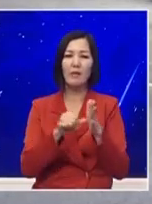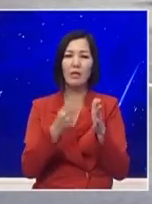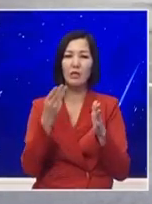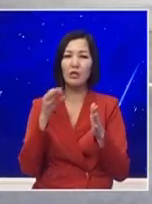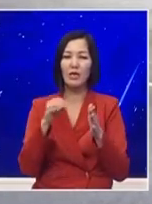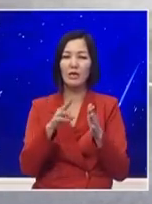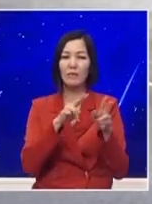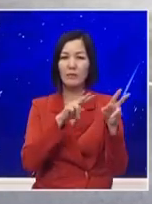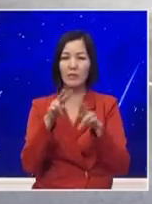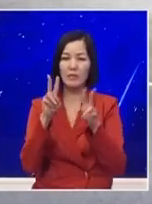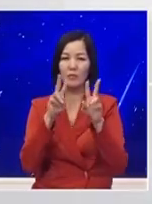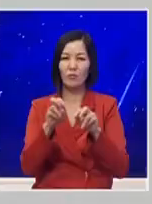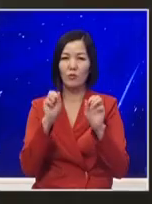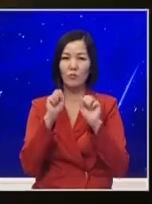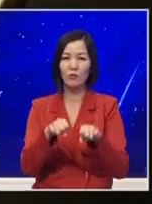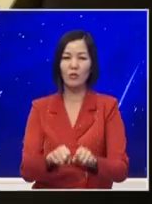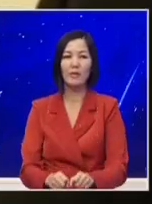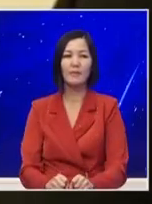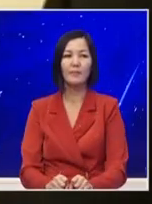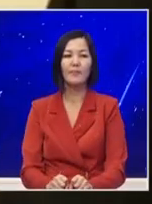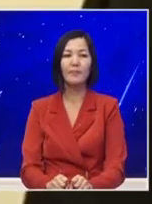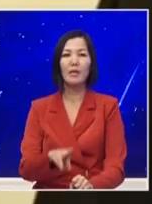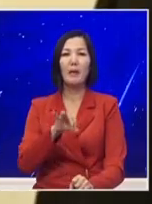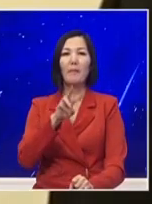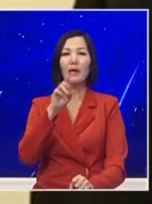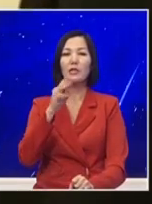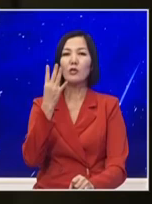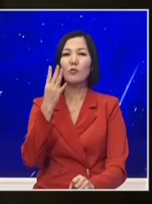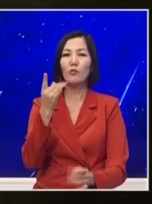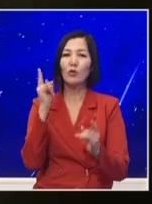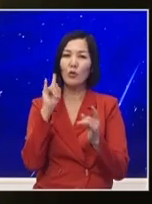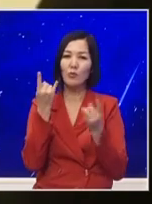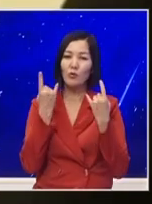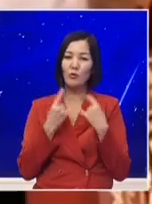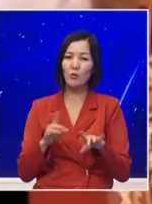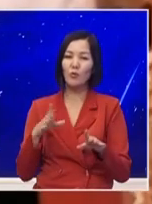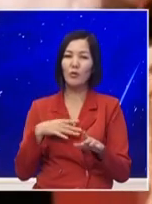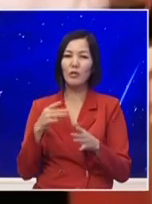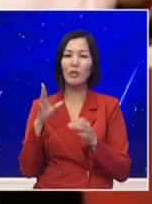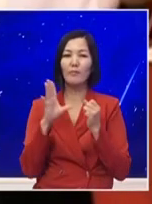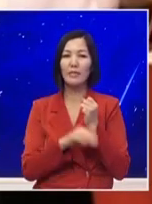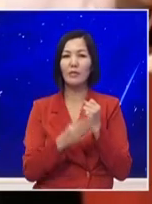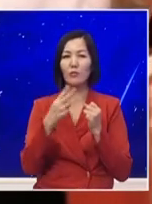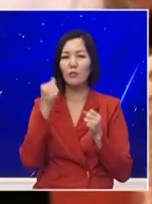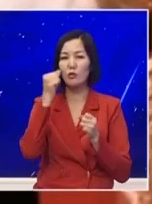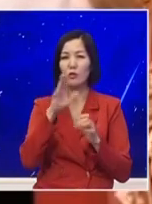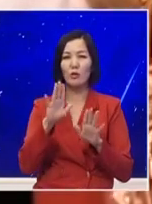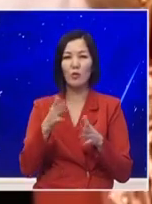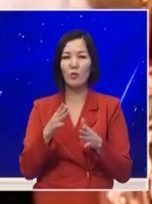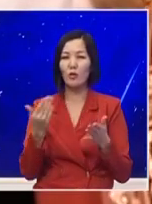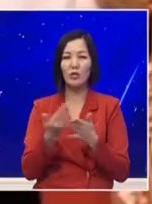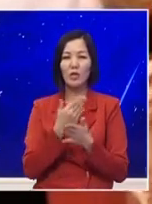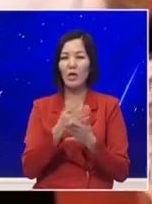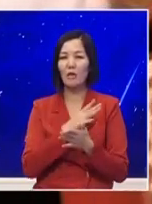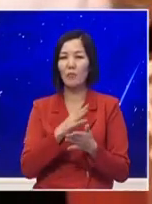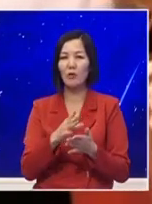шақырымында бағалау жұмыстары жүргізілді. Ал Маңғыстау облысында 4M дүниеге келді. Бұл өңірде соңғы 30 жылда болмаған оқиға. Расул, Фанара,